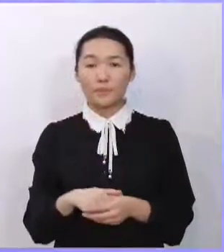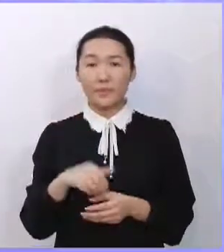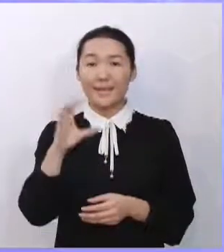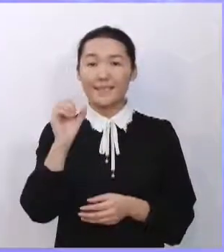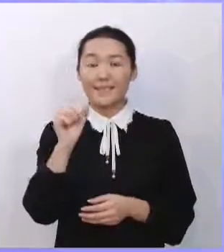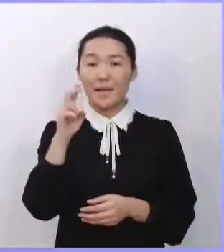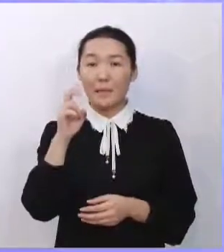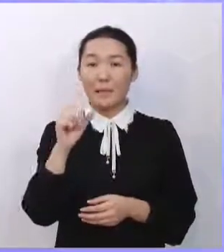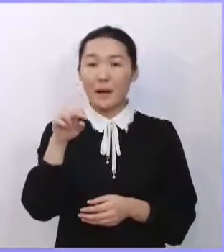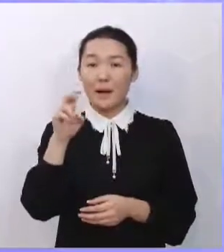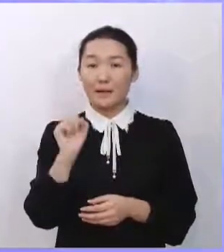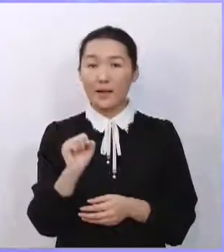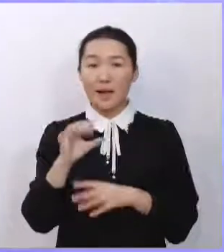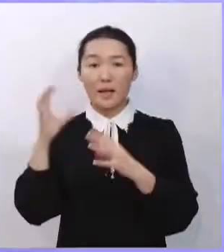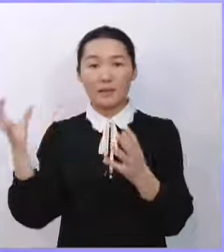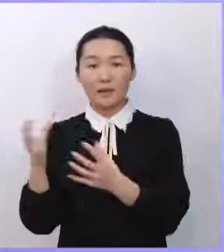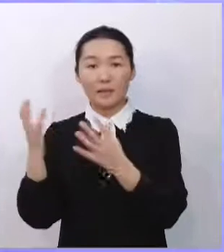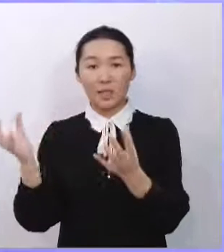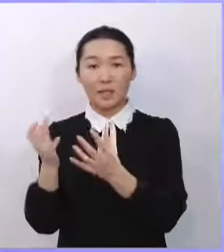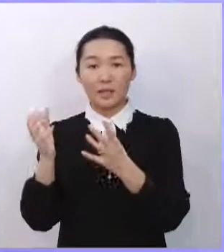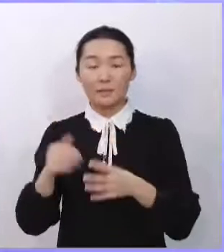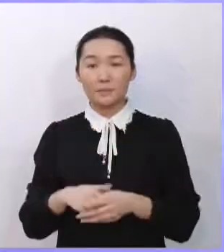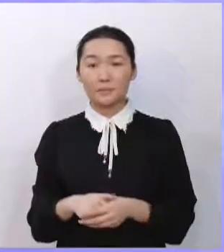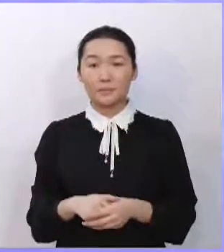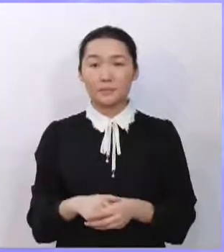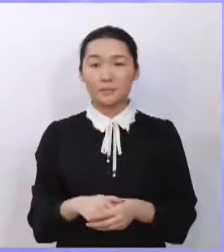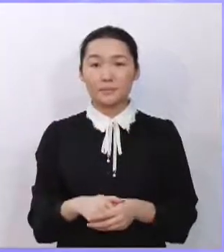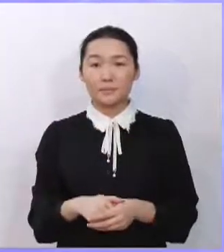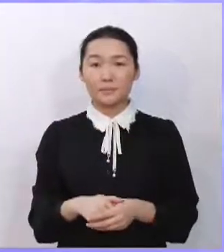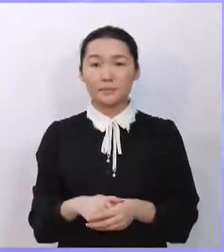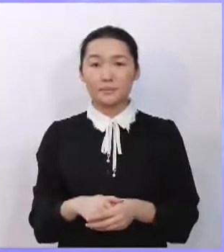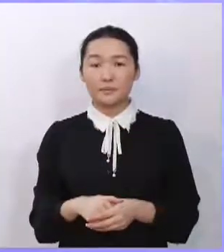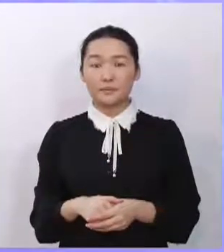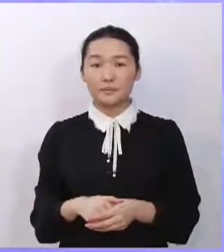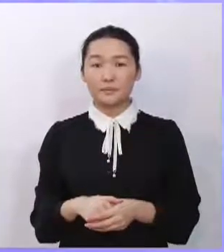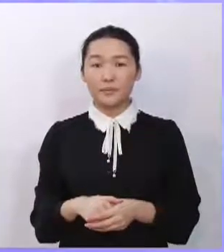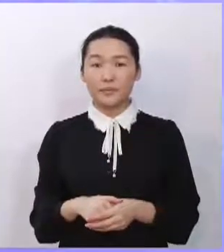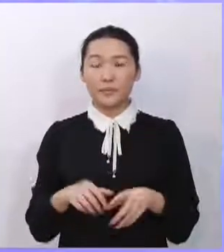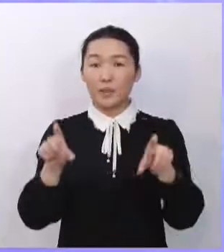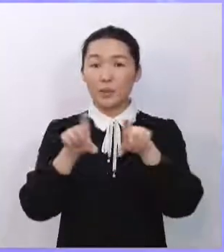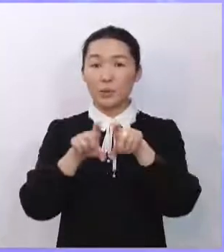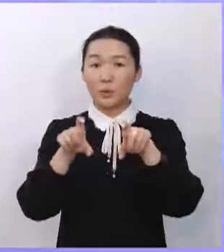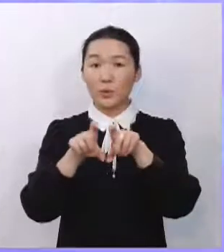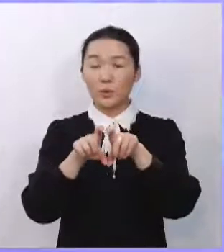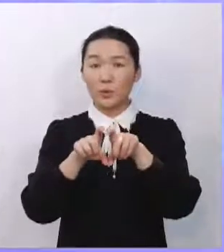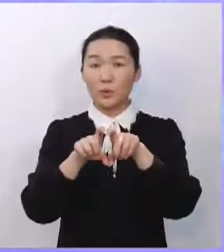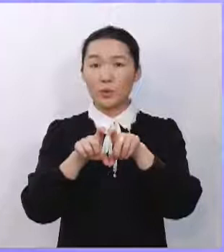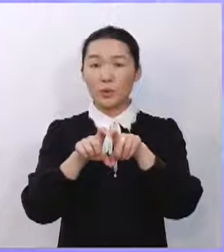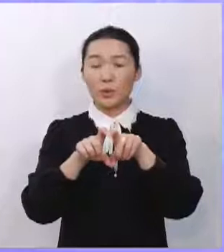сабада сакталат. Дүкөндөрдүн